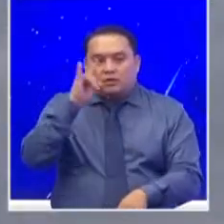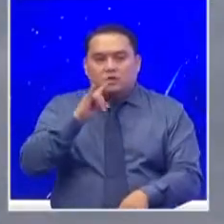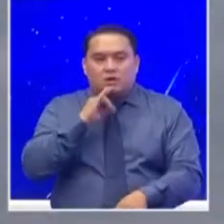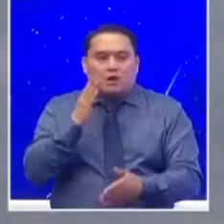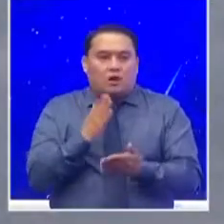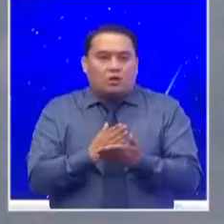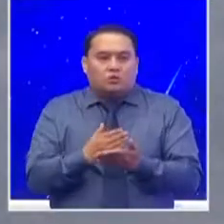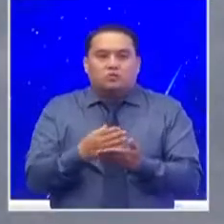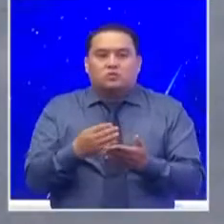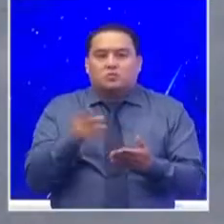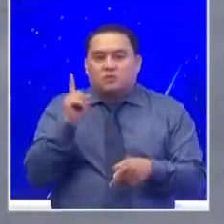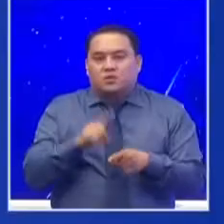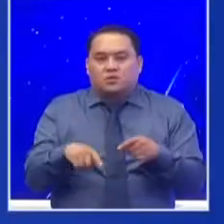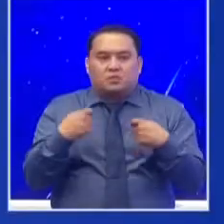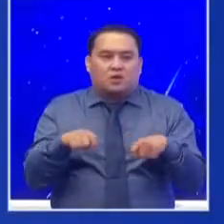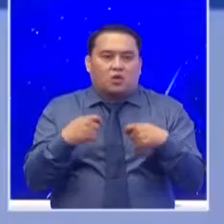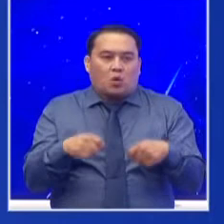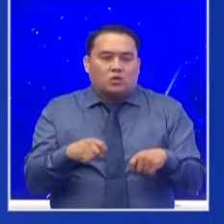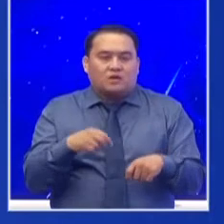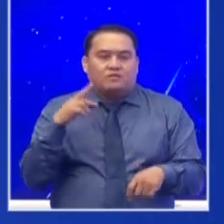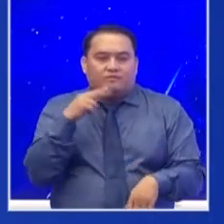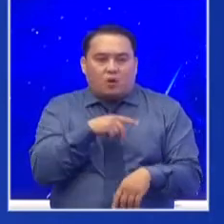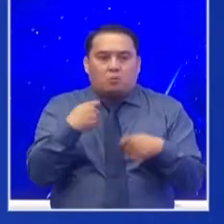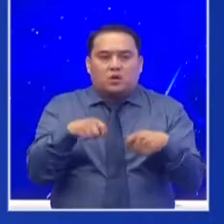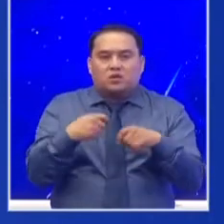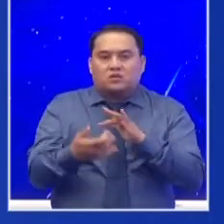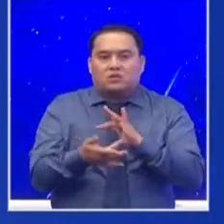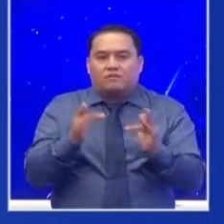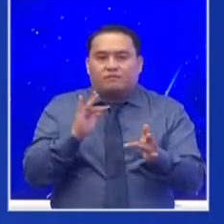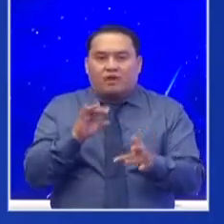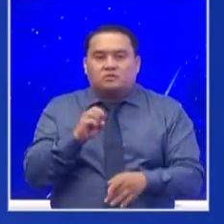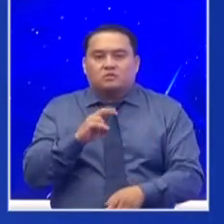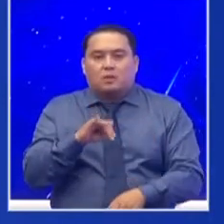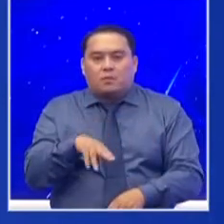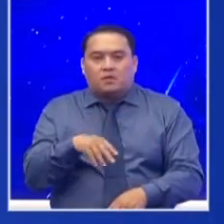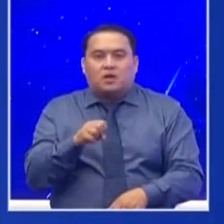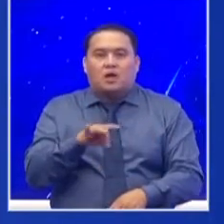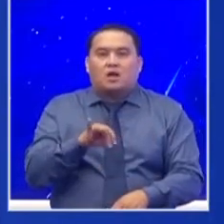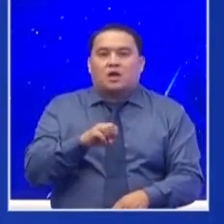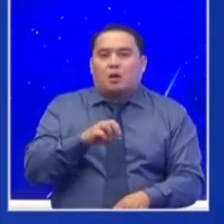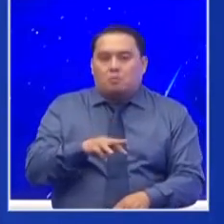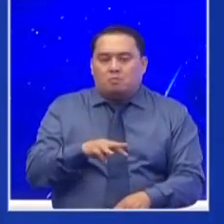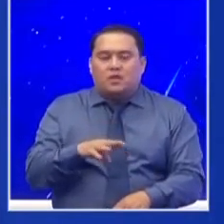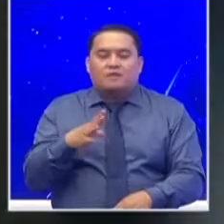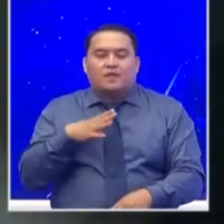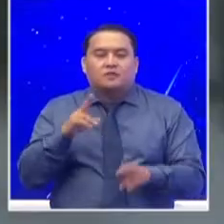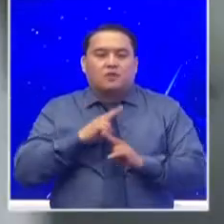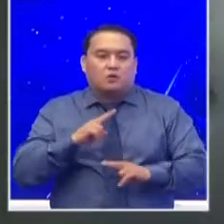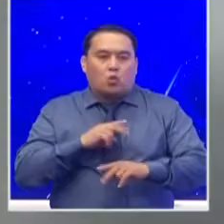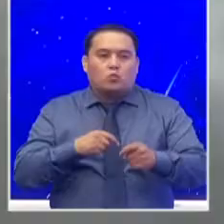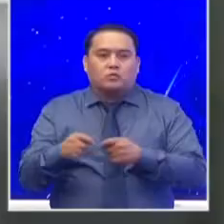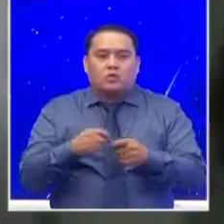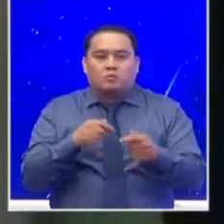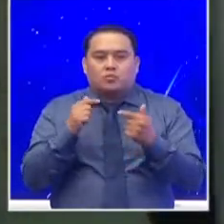обусловлен его доступностью. Синтетические вредные вещества продаются через WhatsApp, Instagram и Telegram. В текущем году сотрудниками Управления